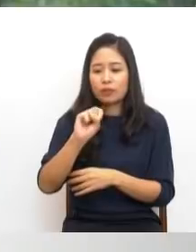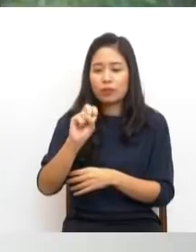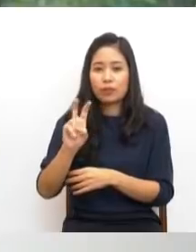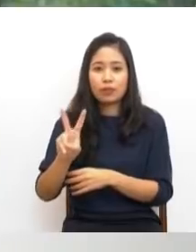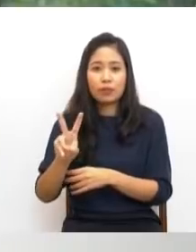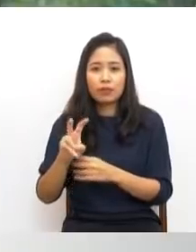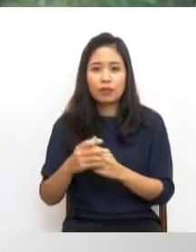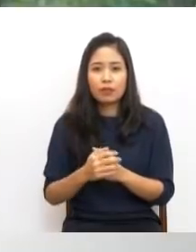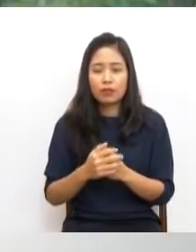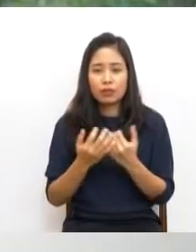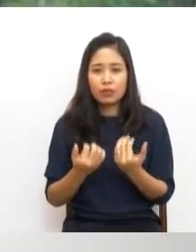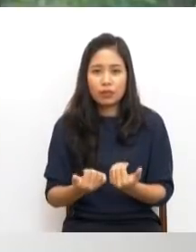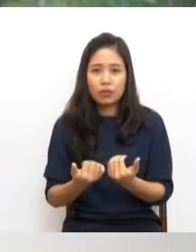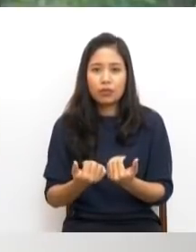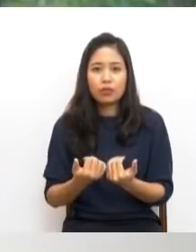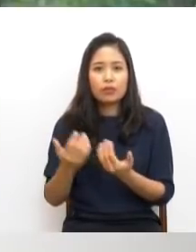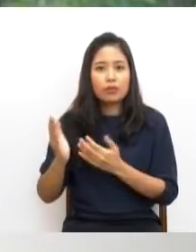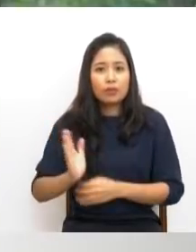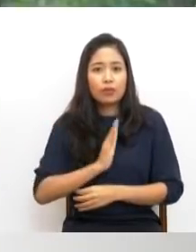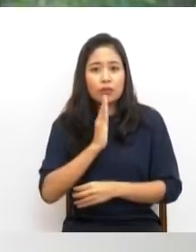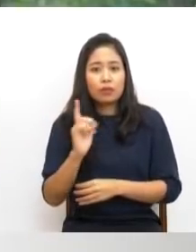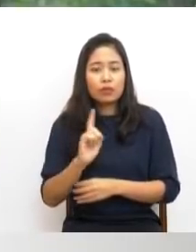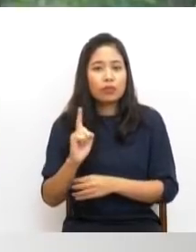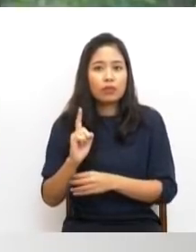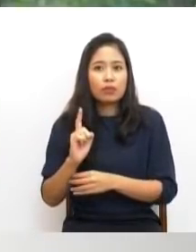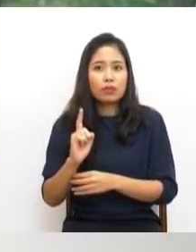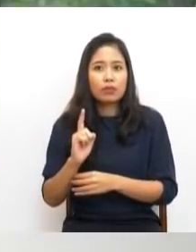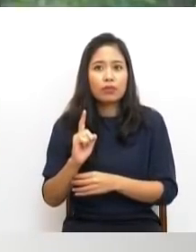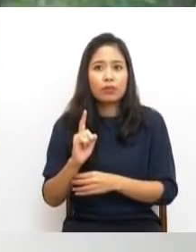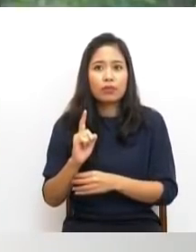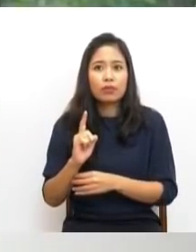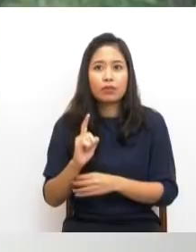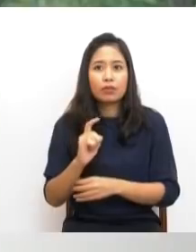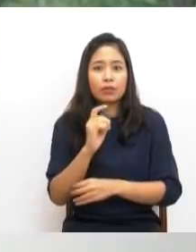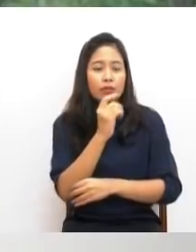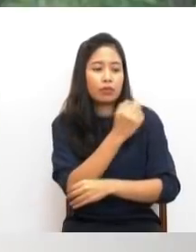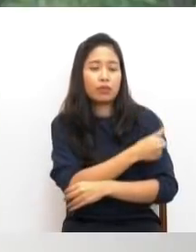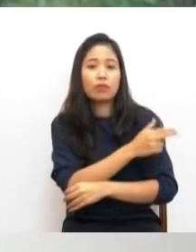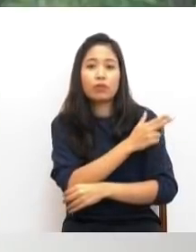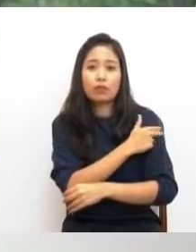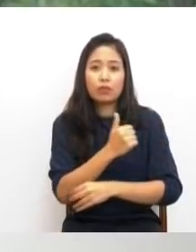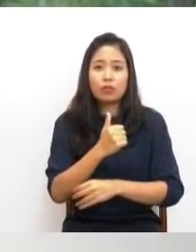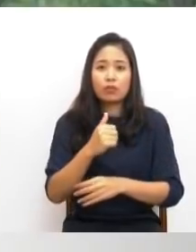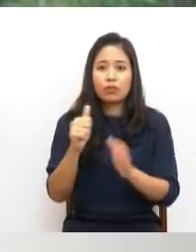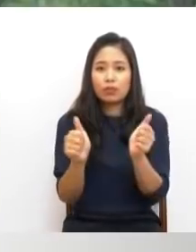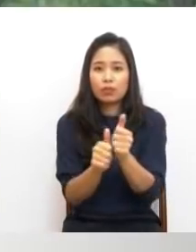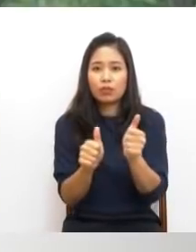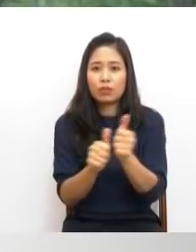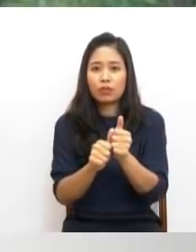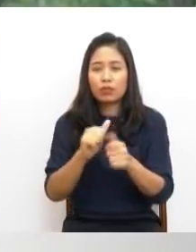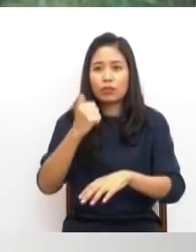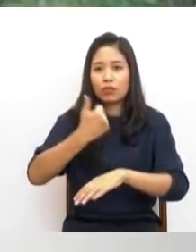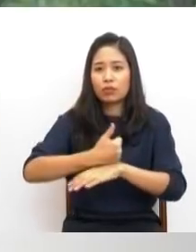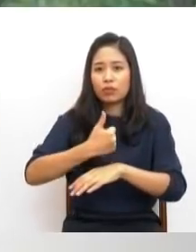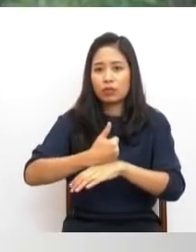ค่ะวันนี้นะคะเราได้รับเกียรติจากแพทย์หญิงธนาวดีตันติทวีวัฒน์นะคะรองผู้อำนวยการกองโรคติ